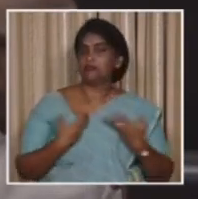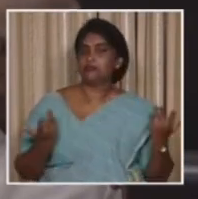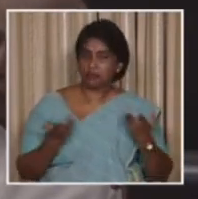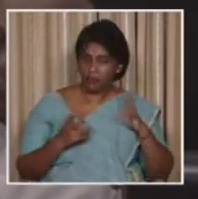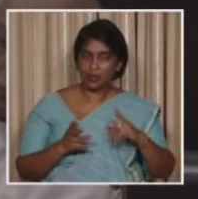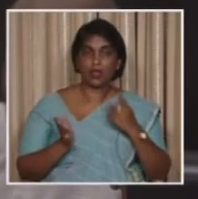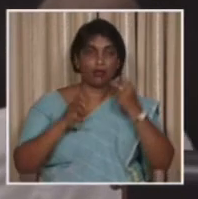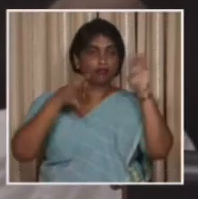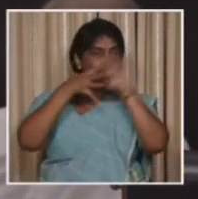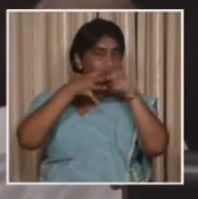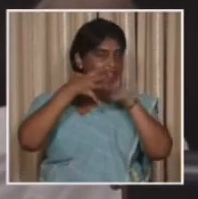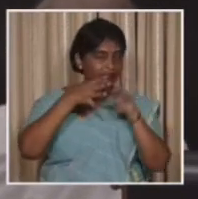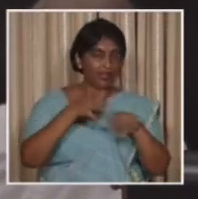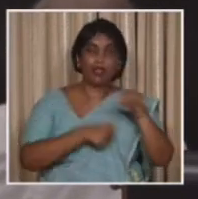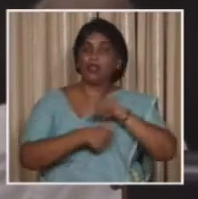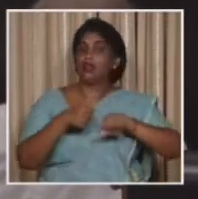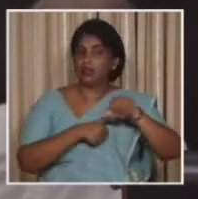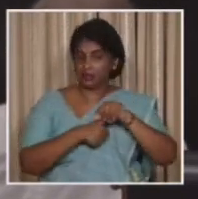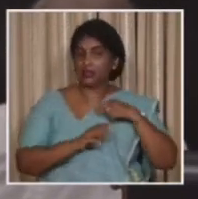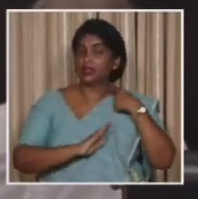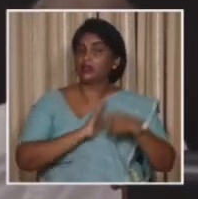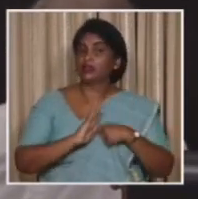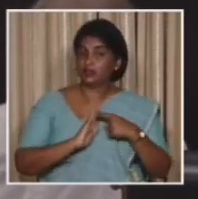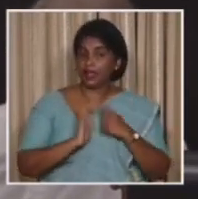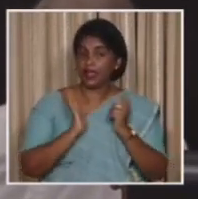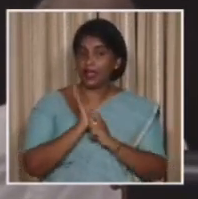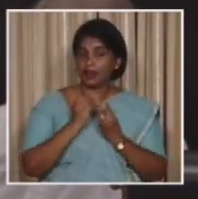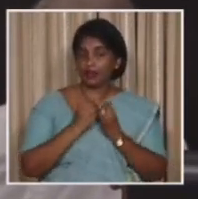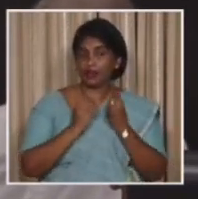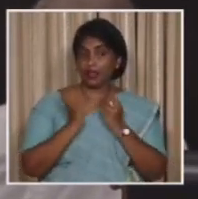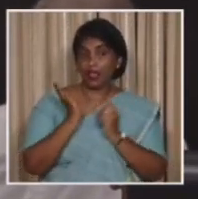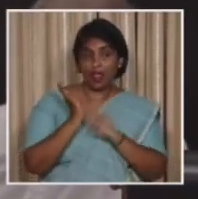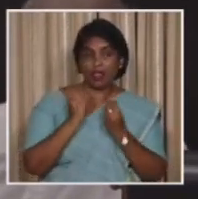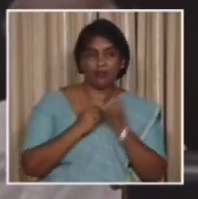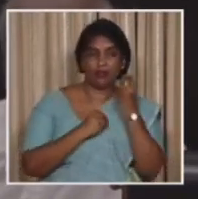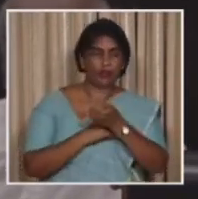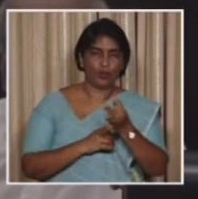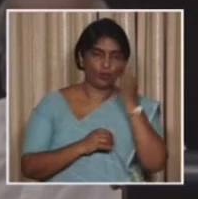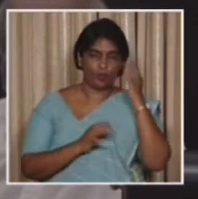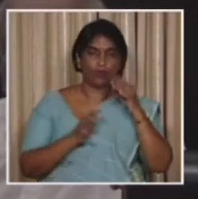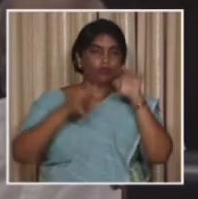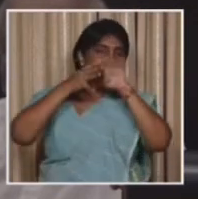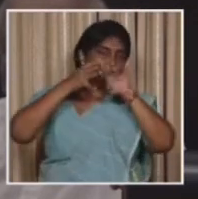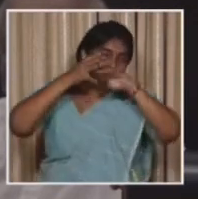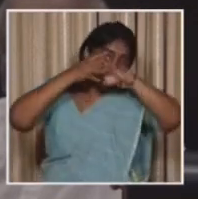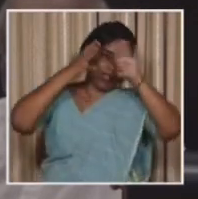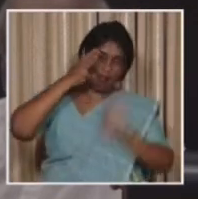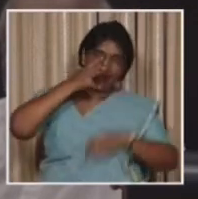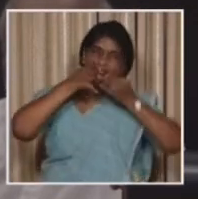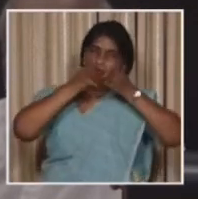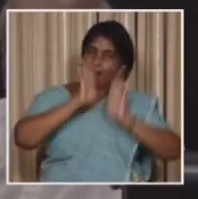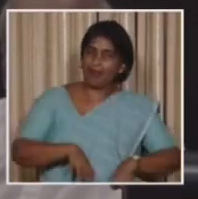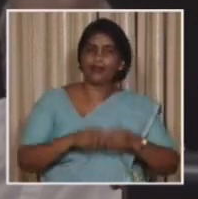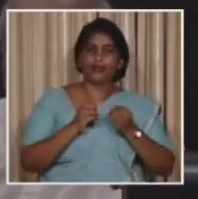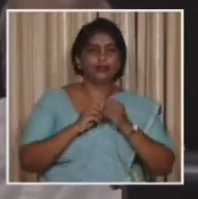ණය ශ්‍රේණිගත කරන ආයතනය ශ්‍රී ලංකාවට ණය ලබා නොදිය යුතුයයි ශ්‍රේණිය දක්වා අප රට පහතට ඇද